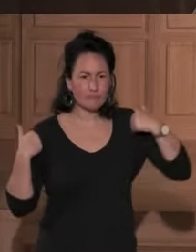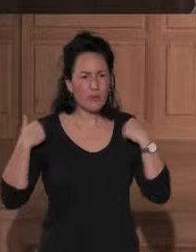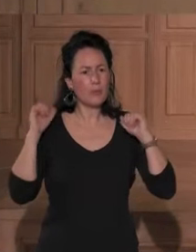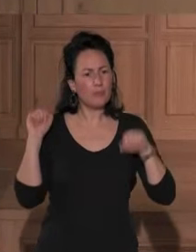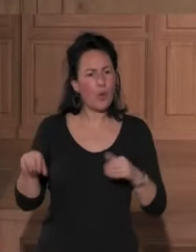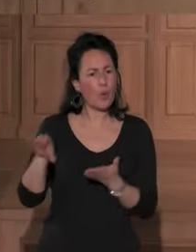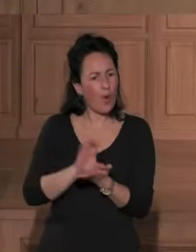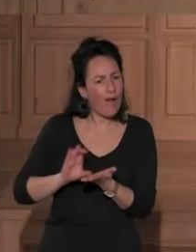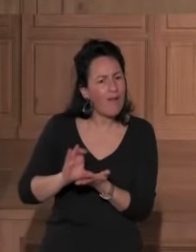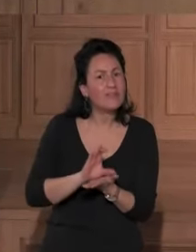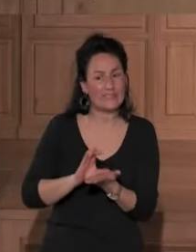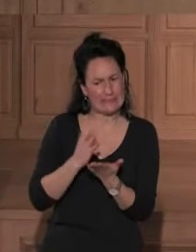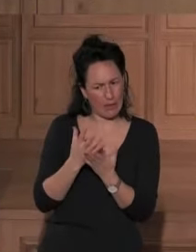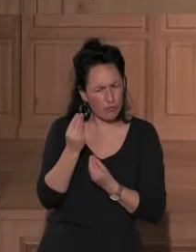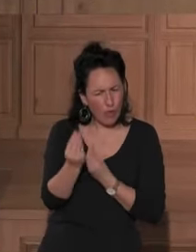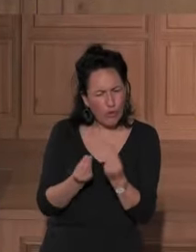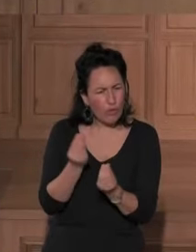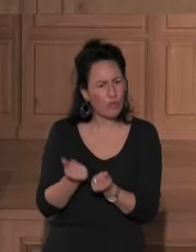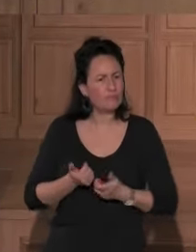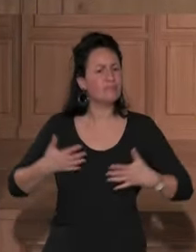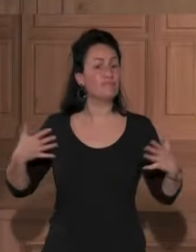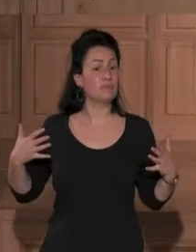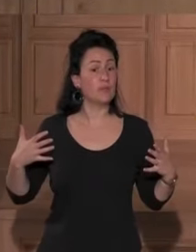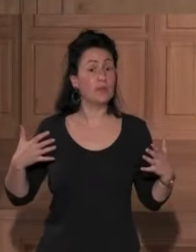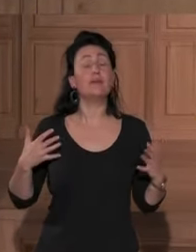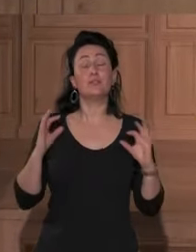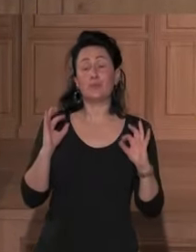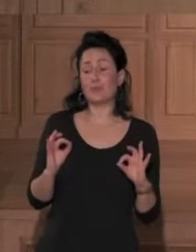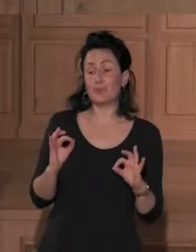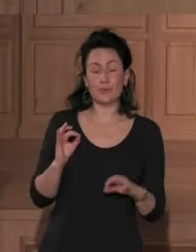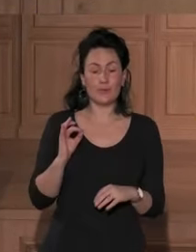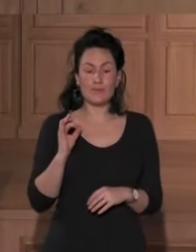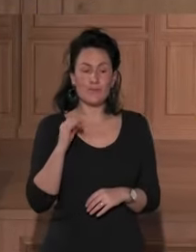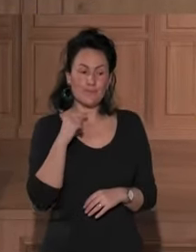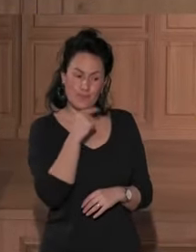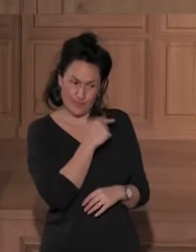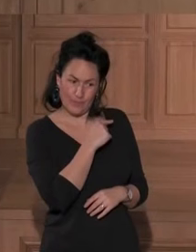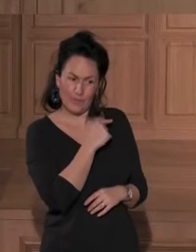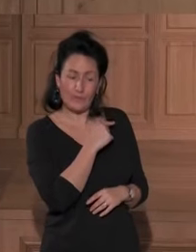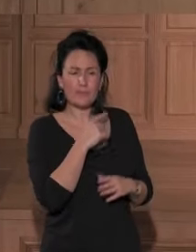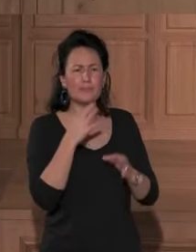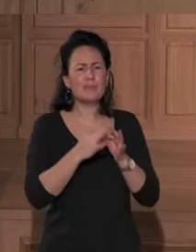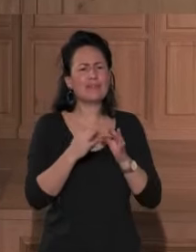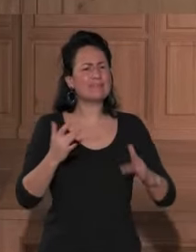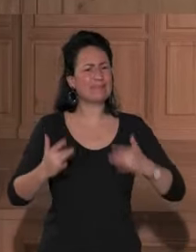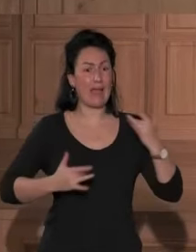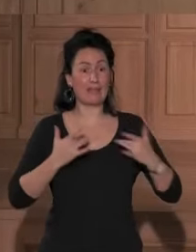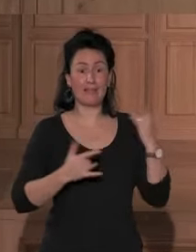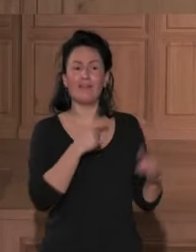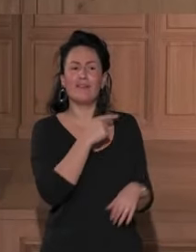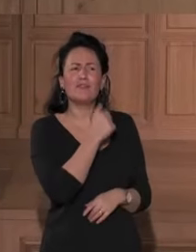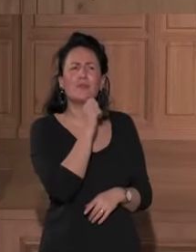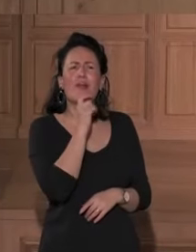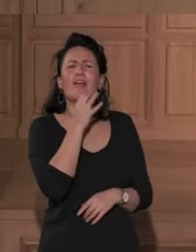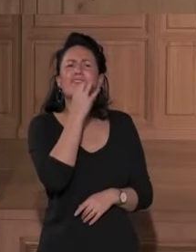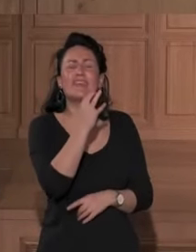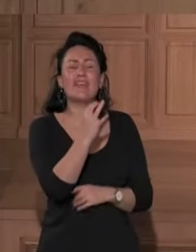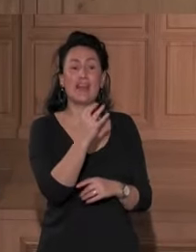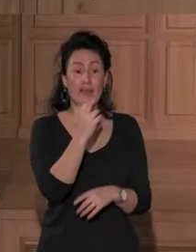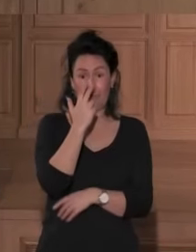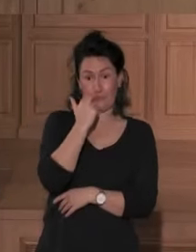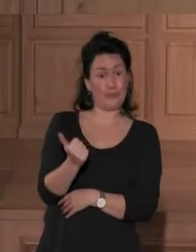chorégraphie. Et c'est justement cette pièce de théâtre que Stéphane avait vue avec l'intermédiaire de Philippe Duban, qui était le metteur en scène, qui bossait avec Howard Buten,